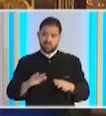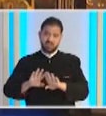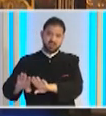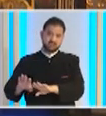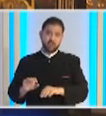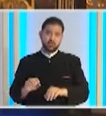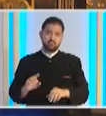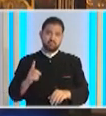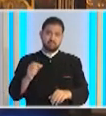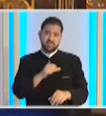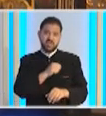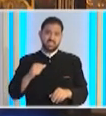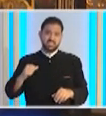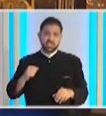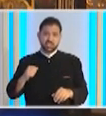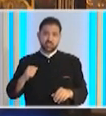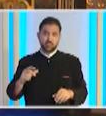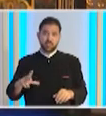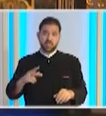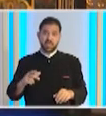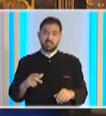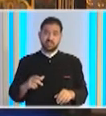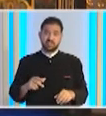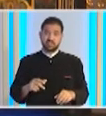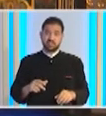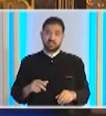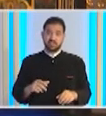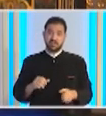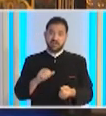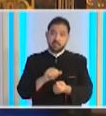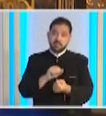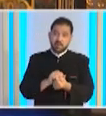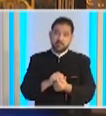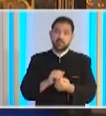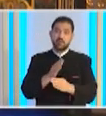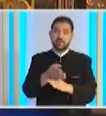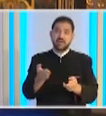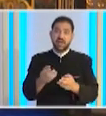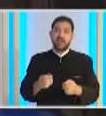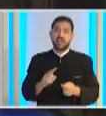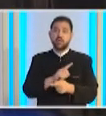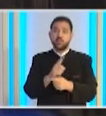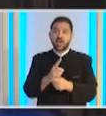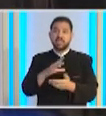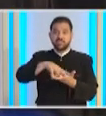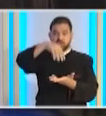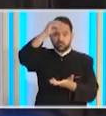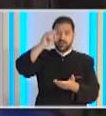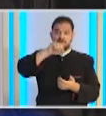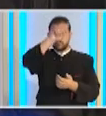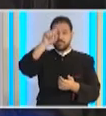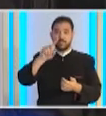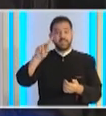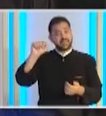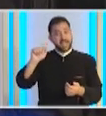lăsat deoparte, ci este poate însuși terenul primar al lucrării ascezei. În concepția